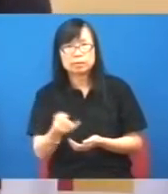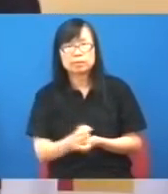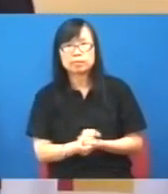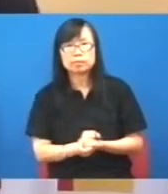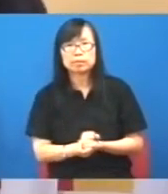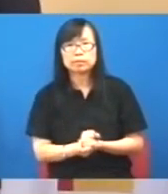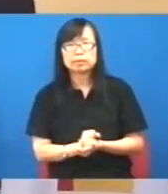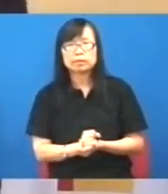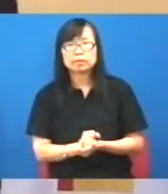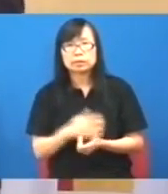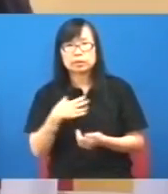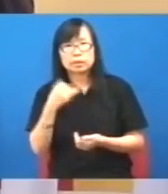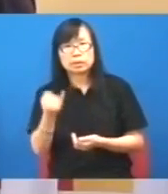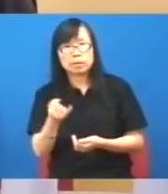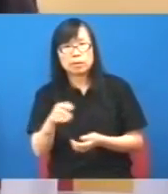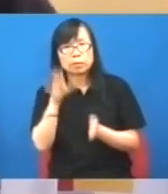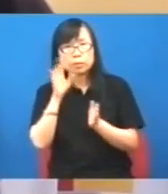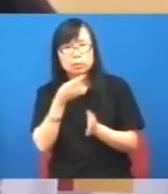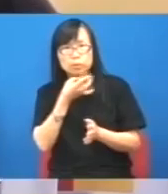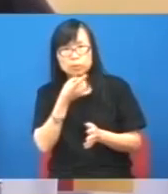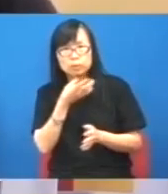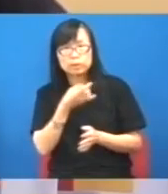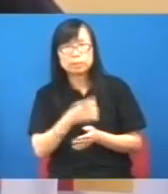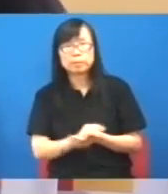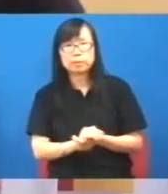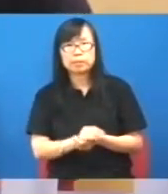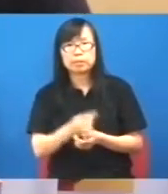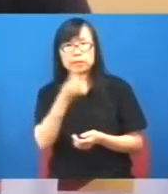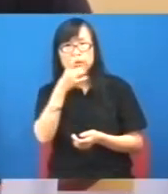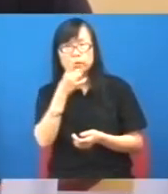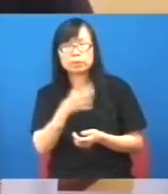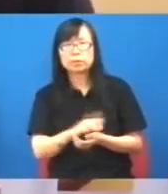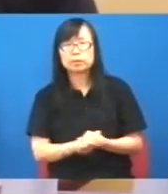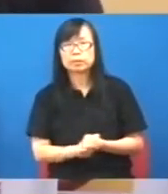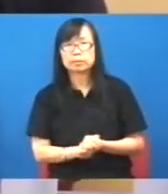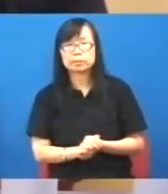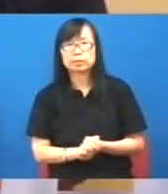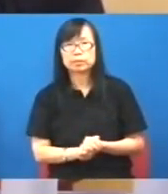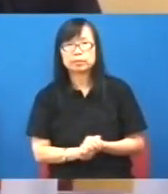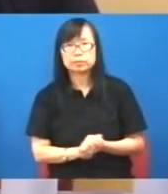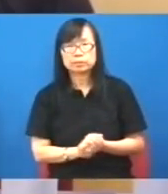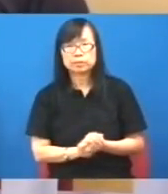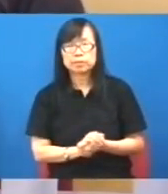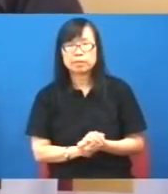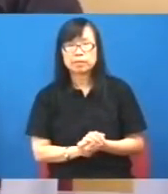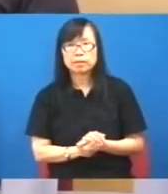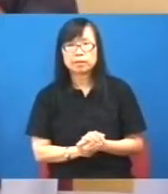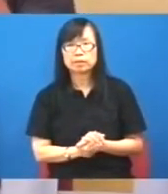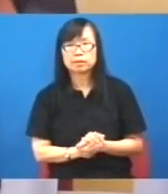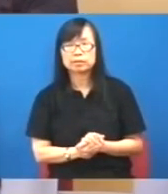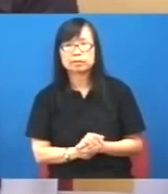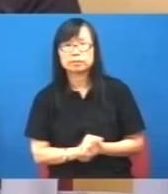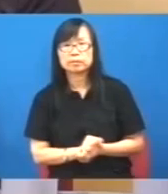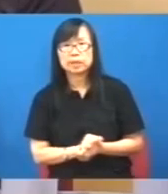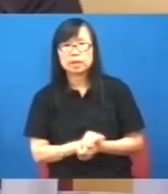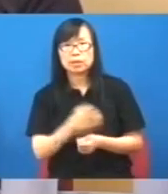行出去放放門口放啊，哥，梗係放屁嘅自由啦，咩喺我哋呢度放嘅係咪先？好簡單嘅原理啫嘛，係咪？所以如果你有